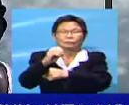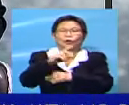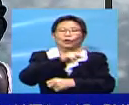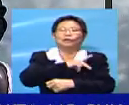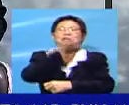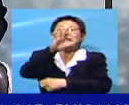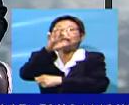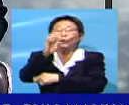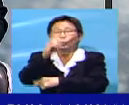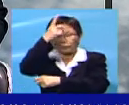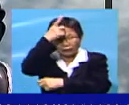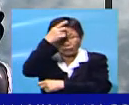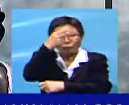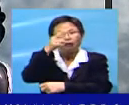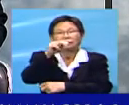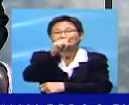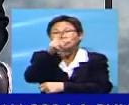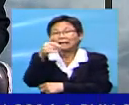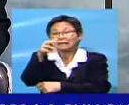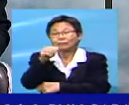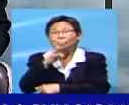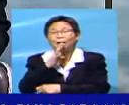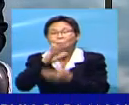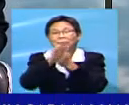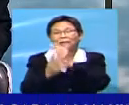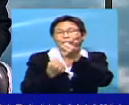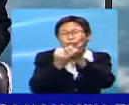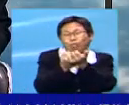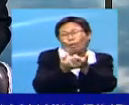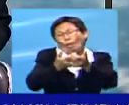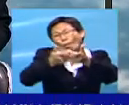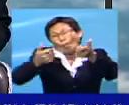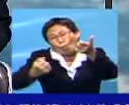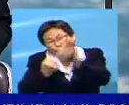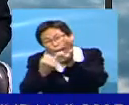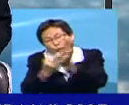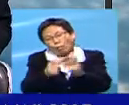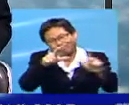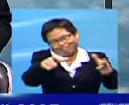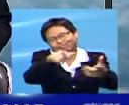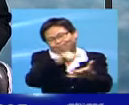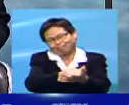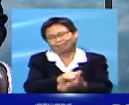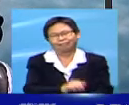pegawai eksekutifnya Datuk Nazim Rahman berkata ia menjadi penyumbang terbesar perolehan kumpulan